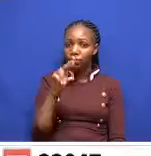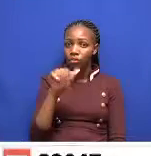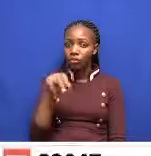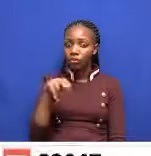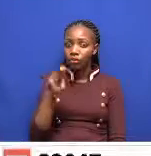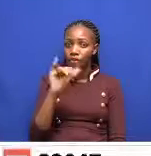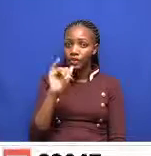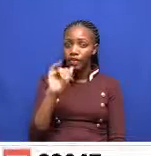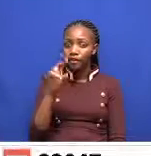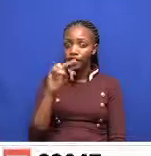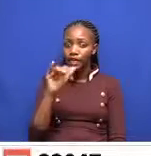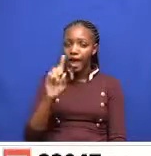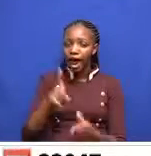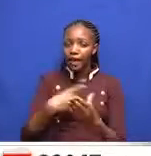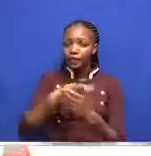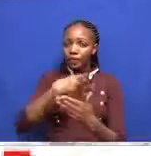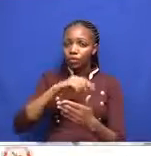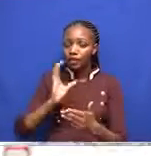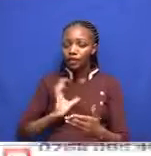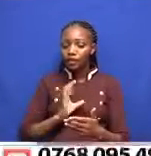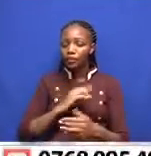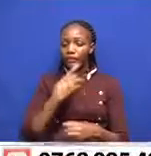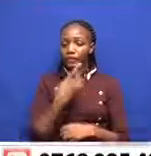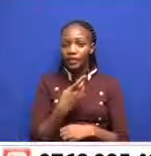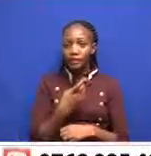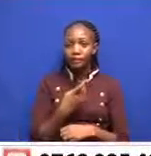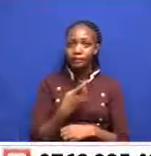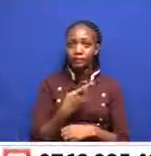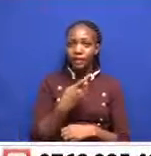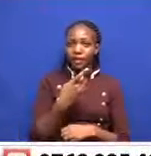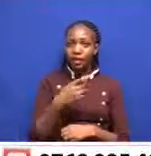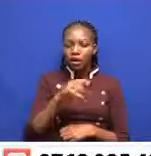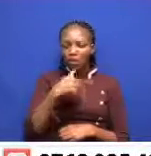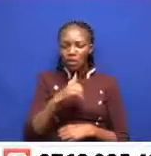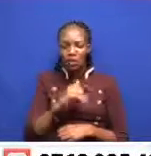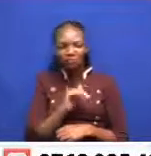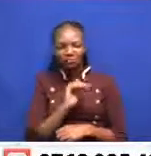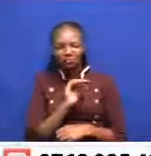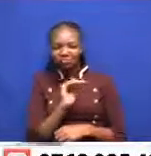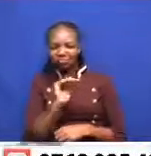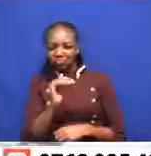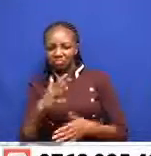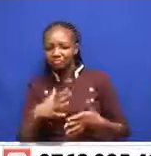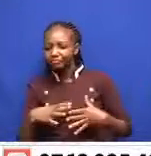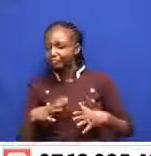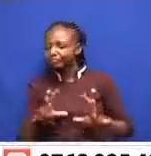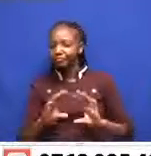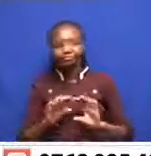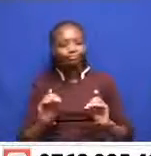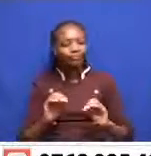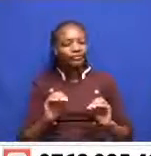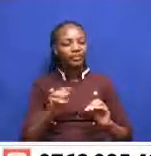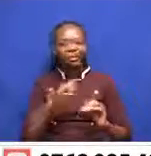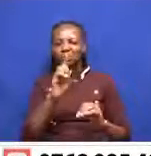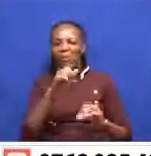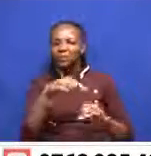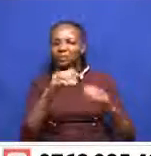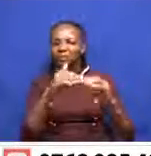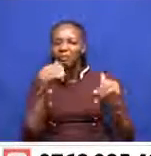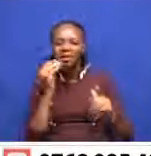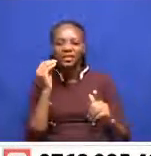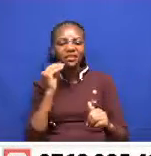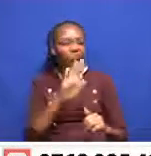sisi kama kamati tumesema wale si watu wa kuwapembeleza ati waende wafanye mambo ya quarantine katika manyumbani